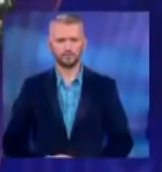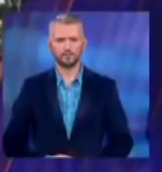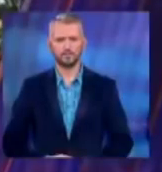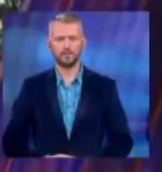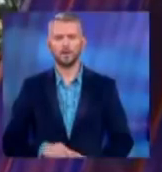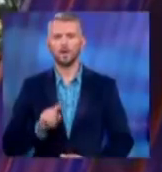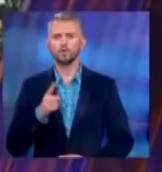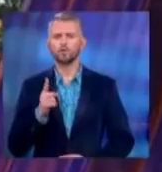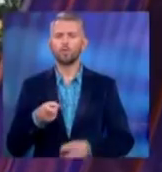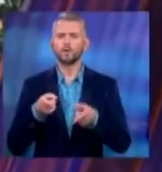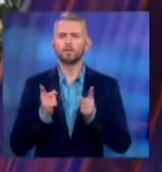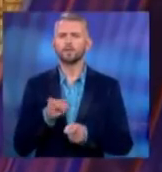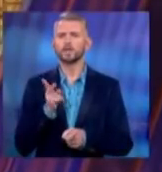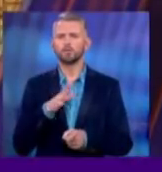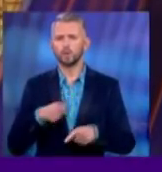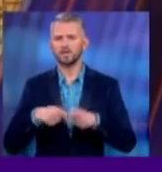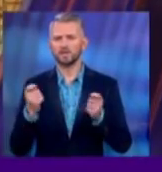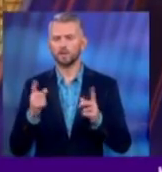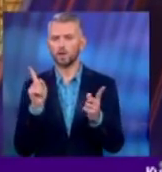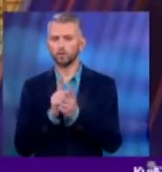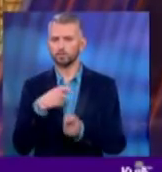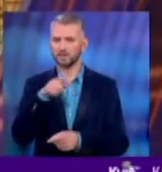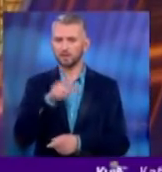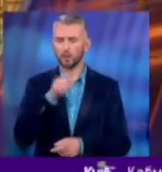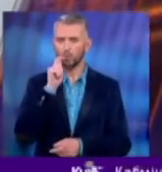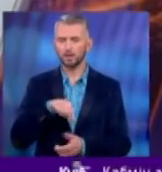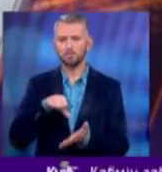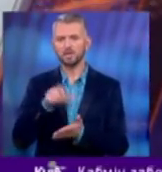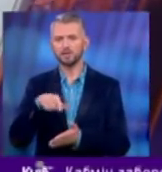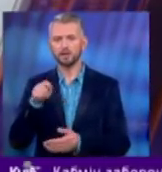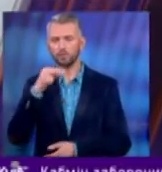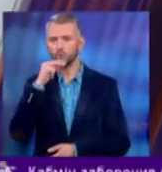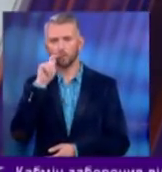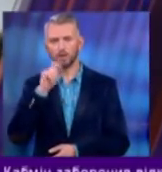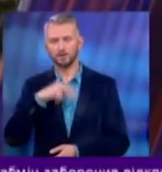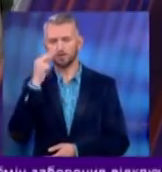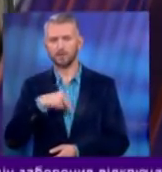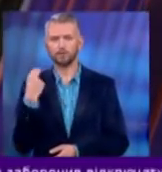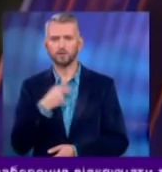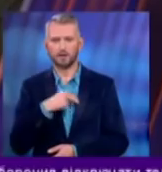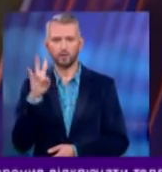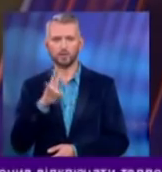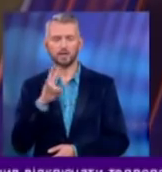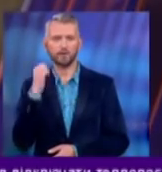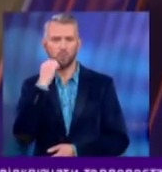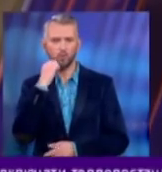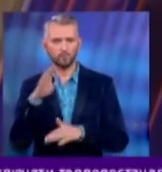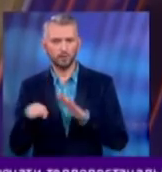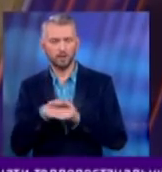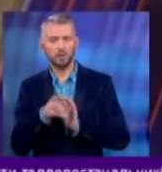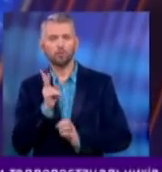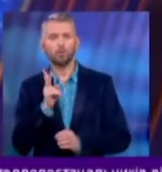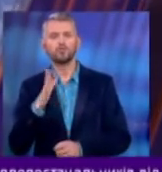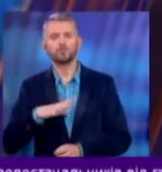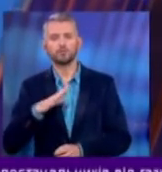Чому насправді і ким була зірвана зустріч президента України та представників Української православної церкви Московського патріархату? І чого чекати